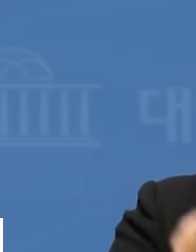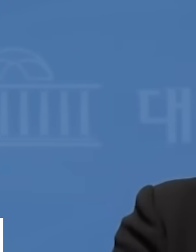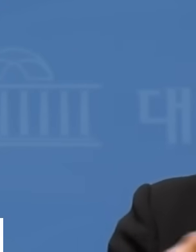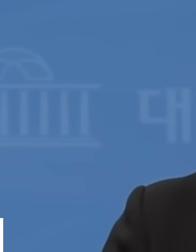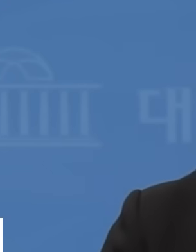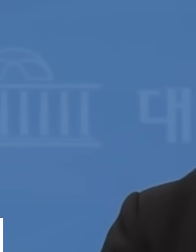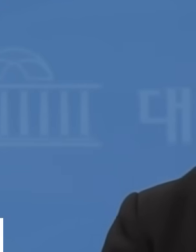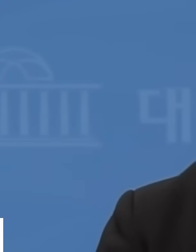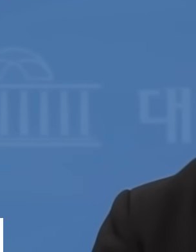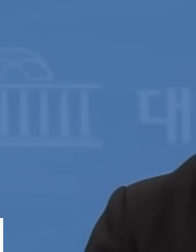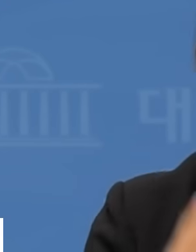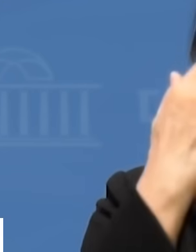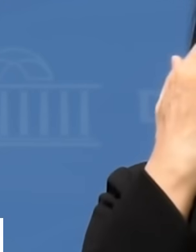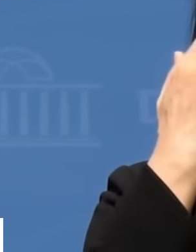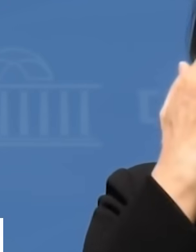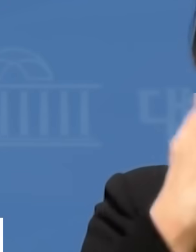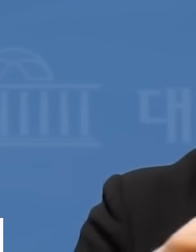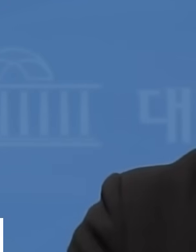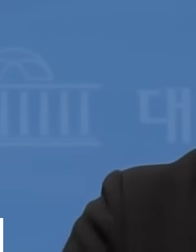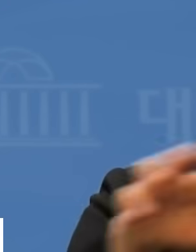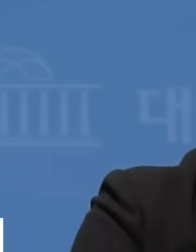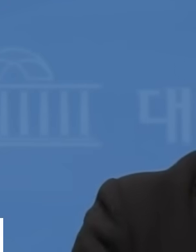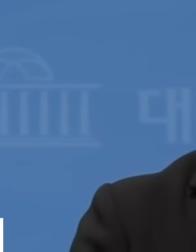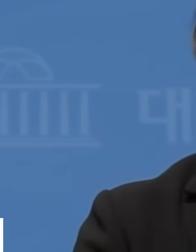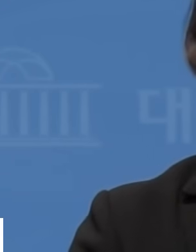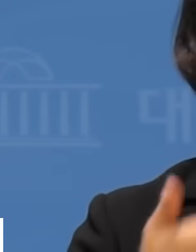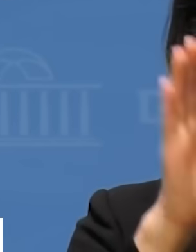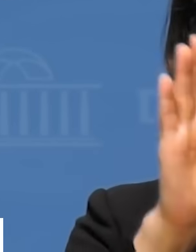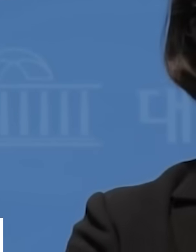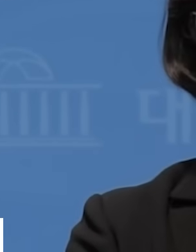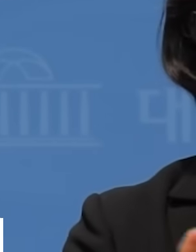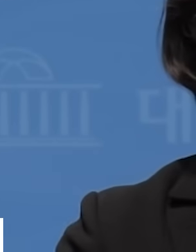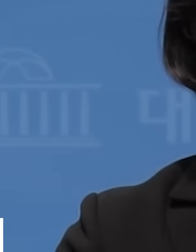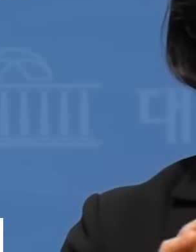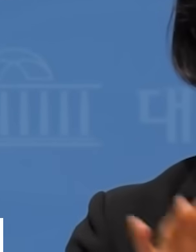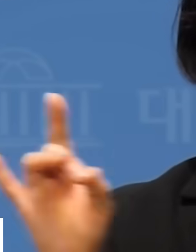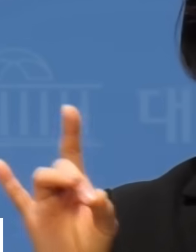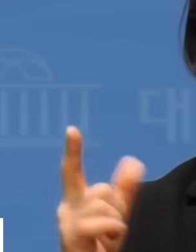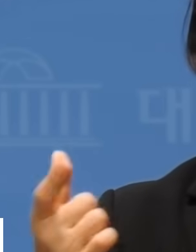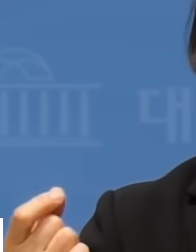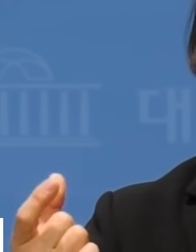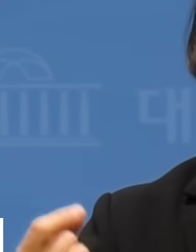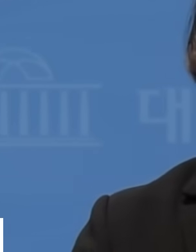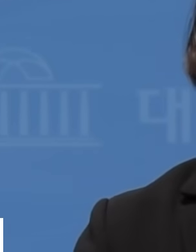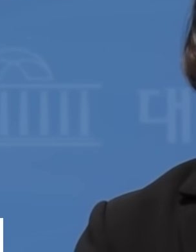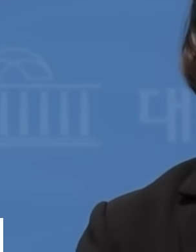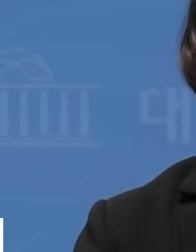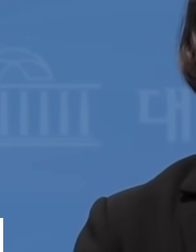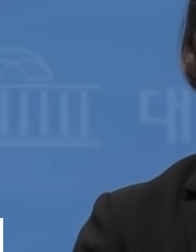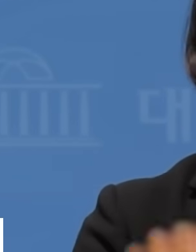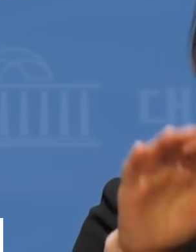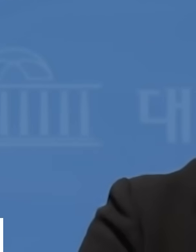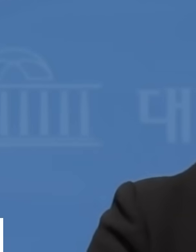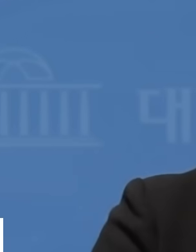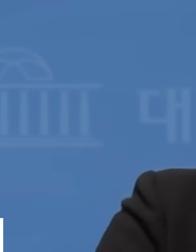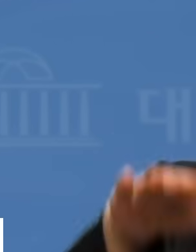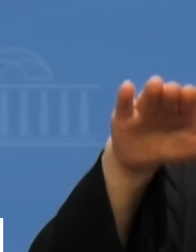후보이십니다. 여러 지역구 중에서 강북을 스스로 선택하셨습니다. 그곳에서